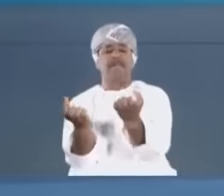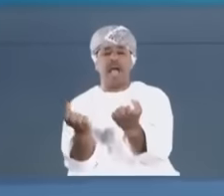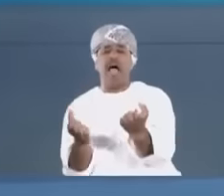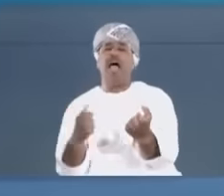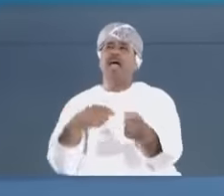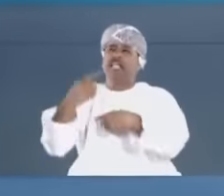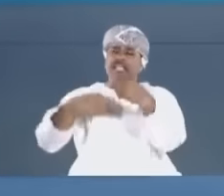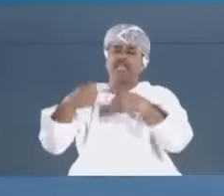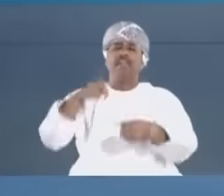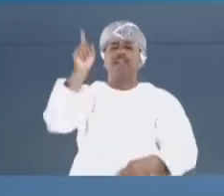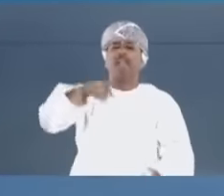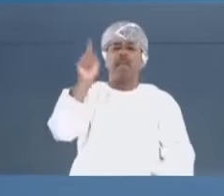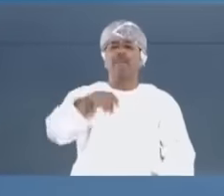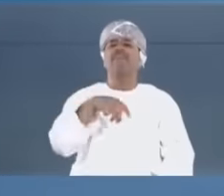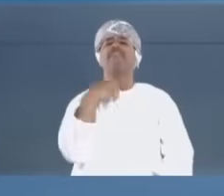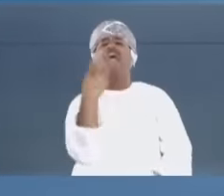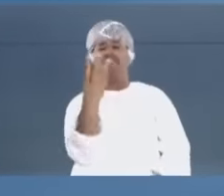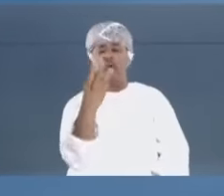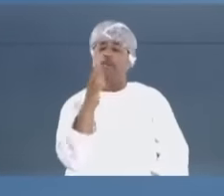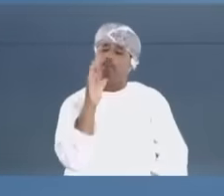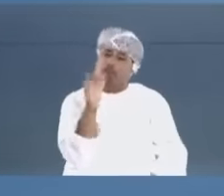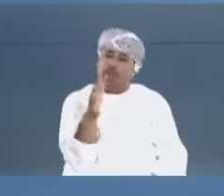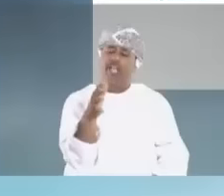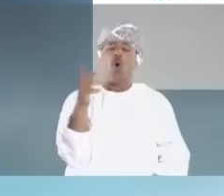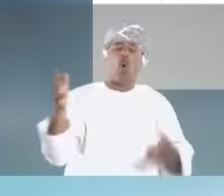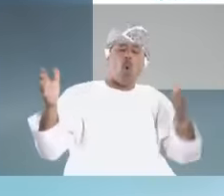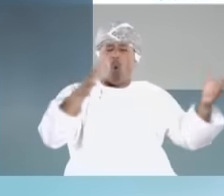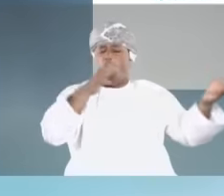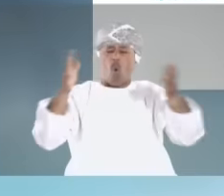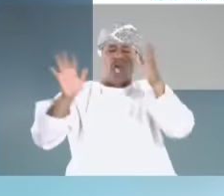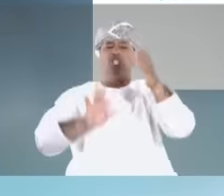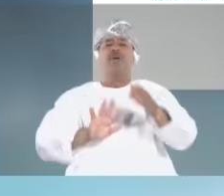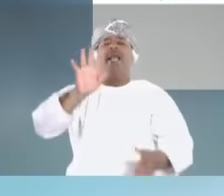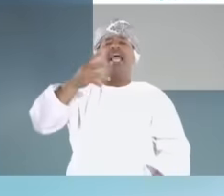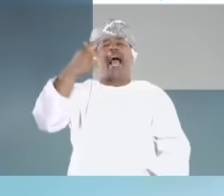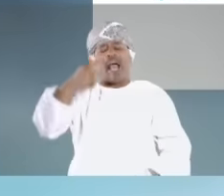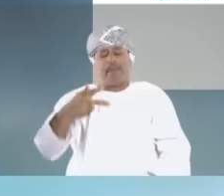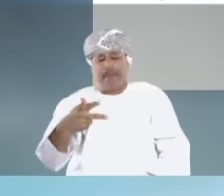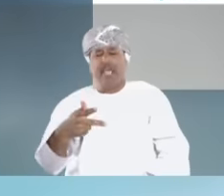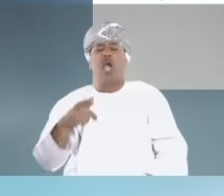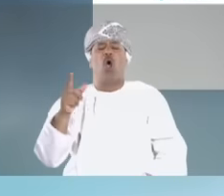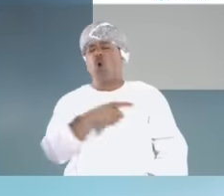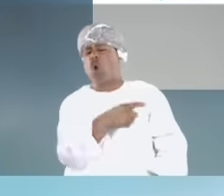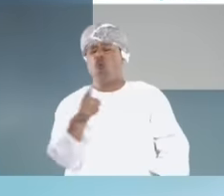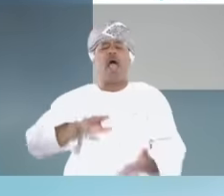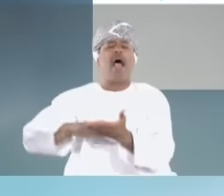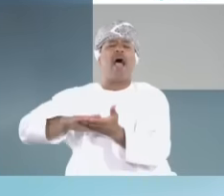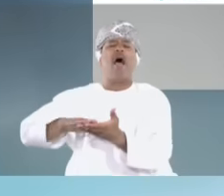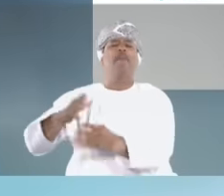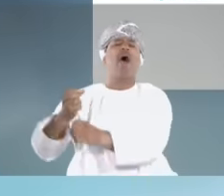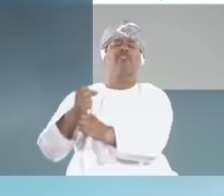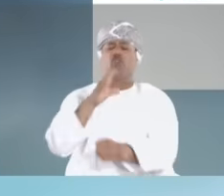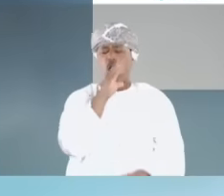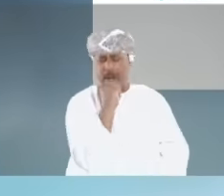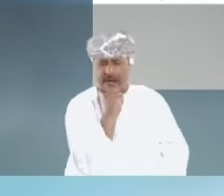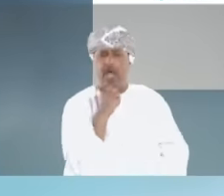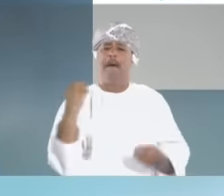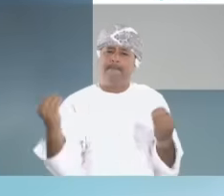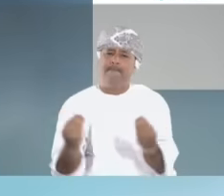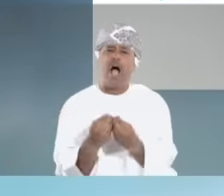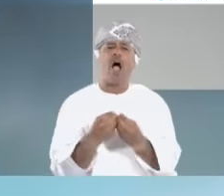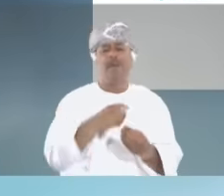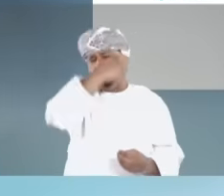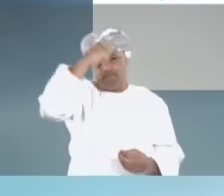لمدة 3 أيام، حيث من المحتمل هبوب رياح شمالية غربية نشطة على جميع محافظات السلطنة، يصاحبها